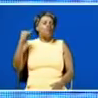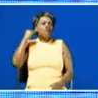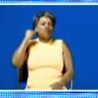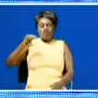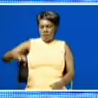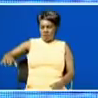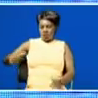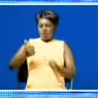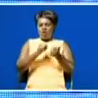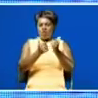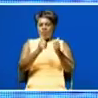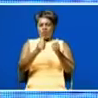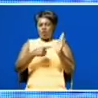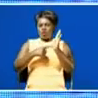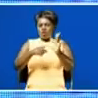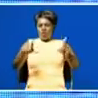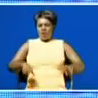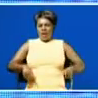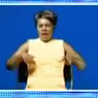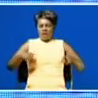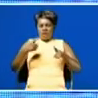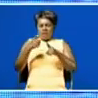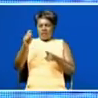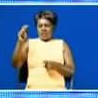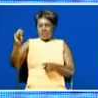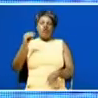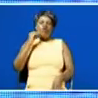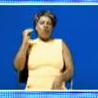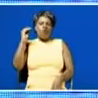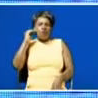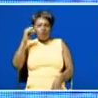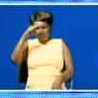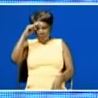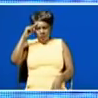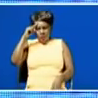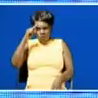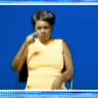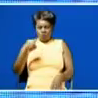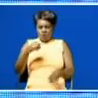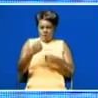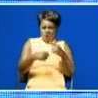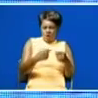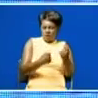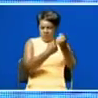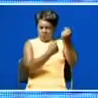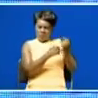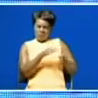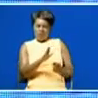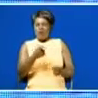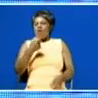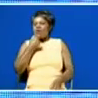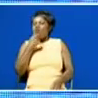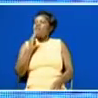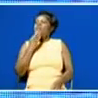Nakuru. Mchuano huo utapeperushwa moja kwa moja kupitia idhaa ya KTN Home. Na kwa sababu kila mwamba ngozi huvuta upande wake, Gor na